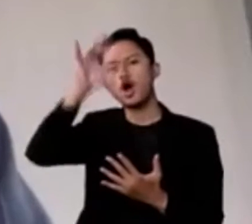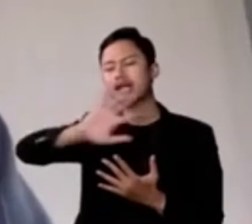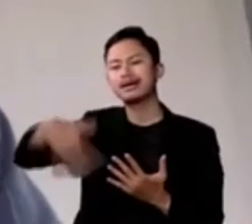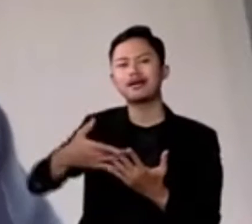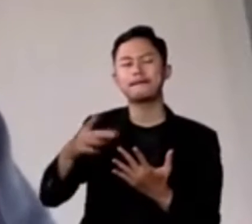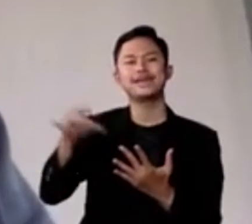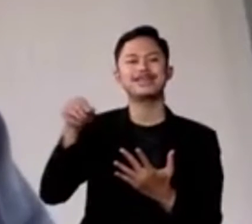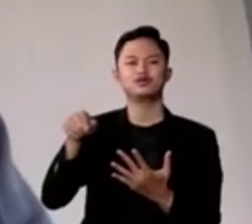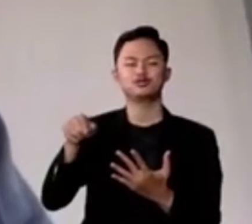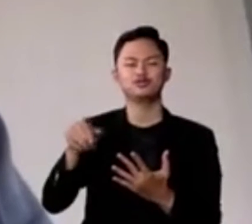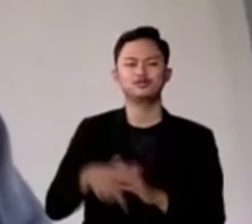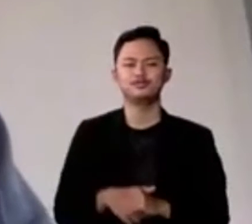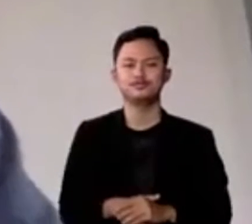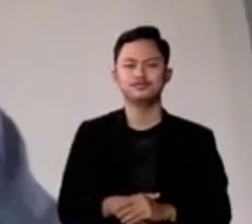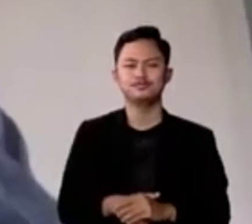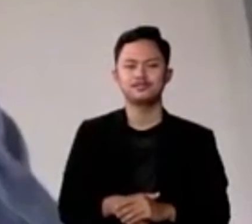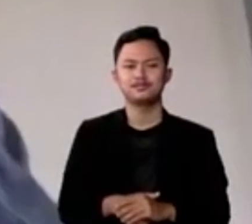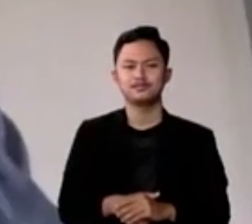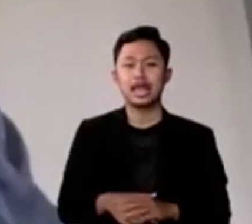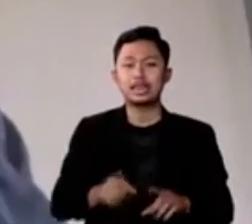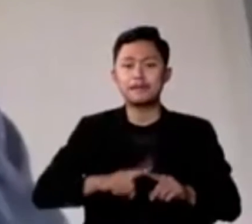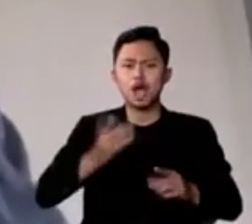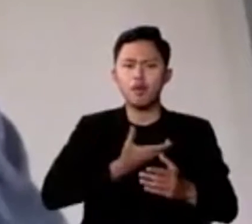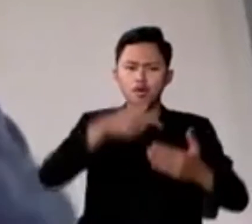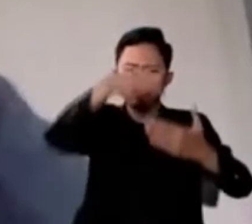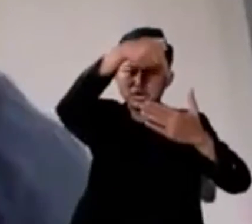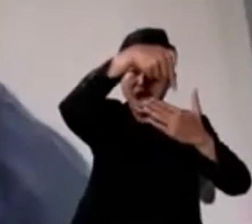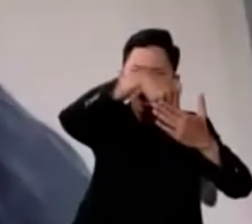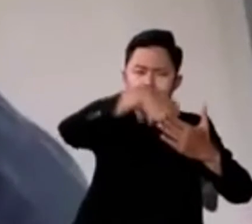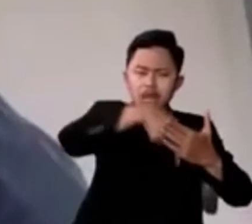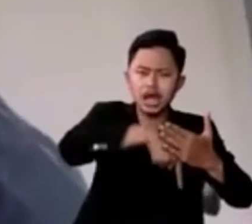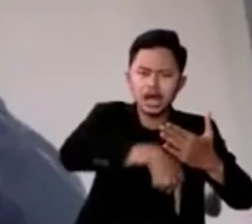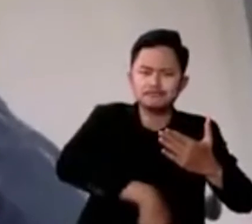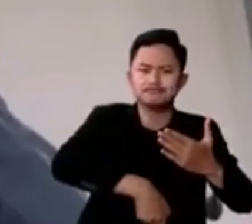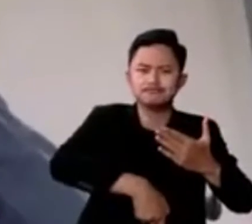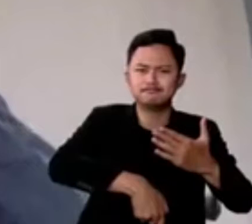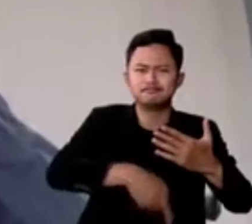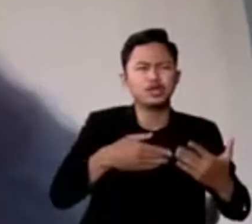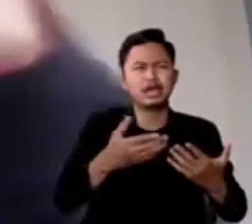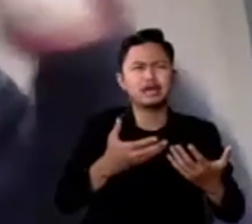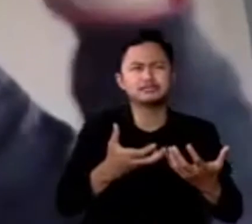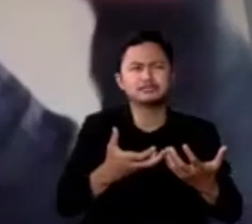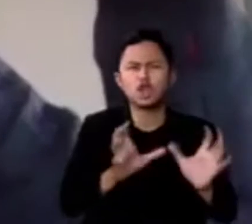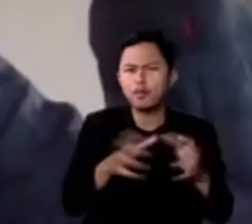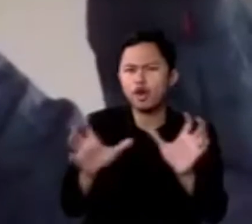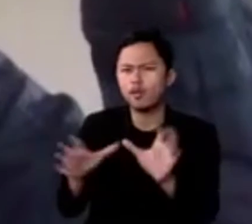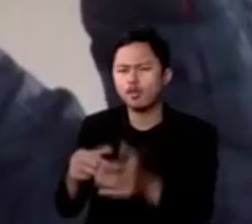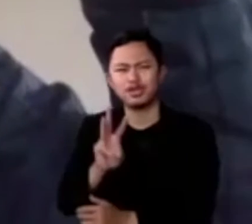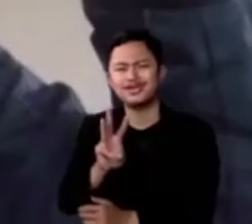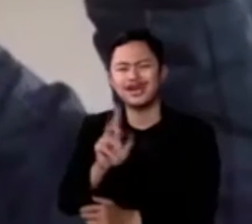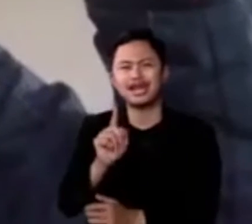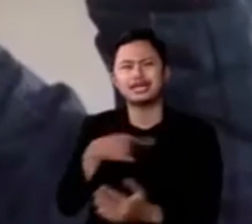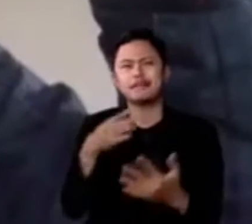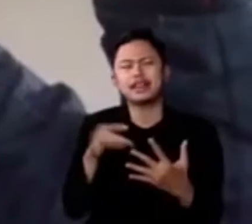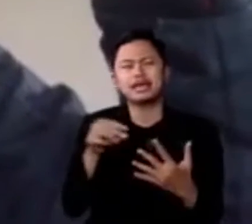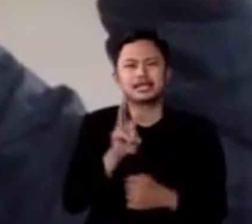mendukung nah salep atau lebih spesifik lagi mungkin kalau kita bisa pakai gerakan 3A ya jadi